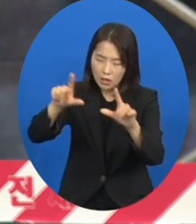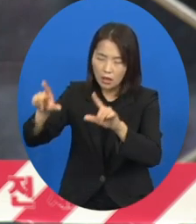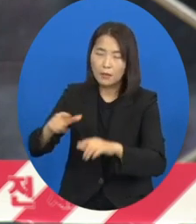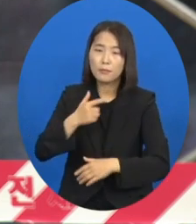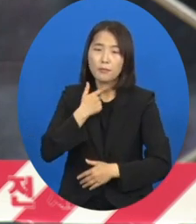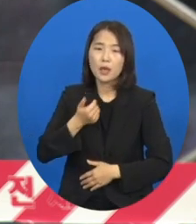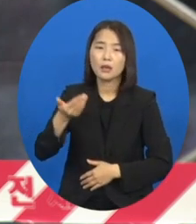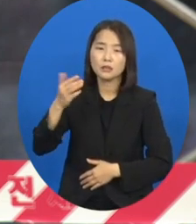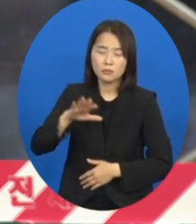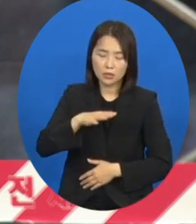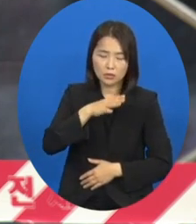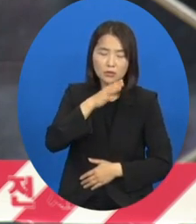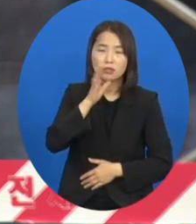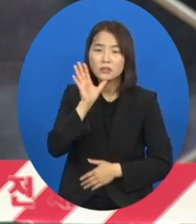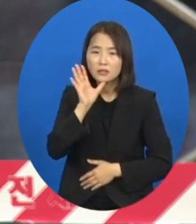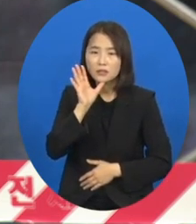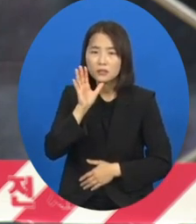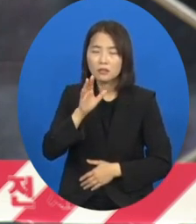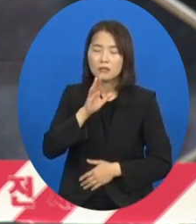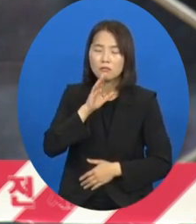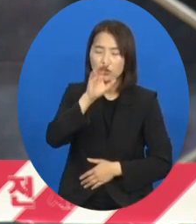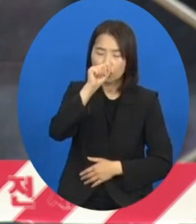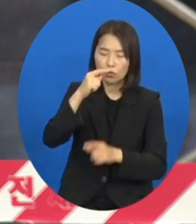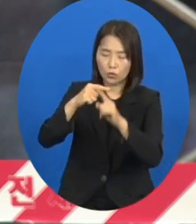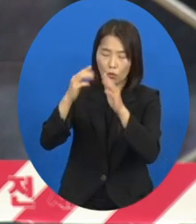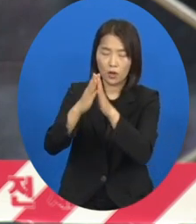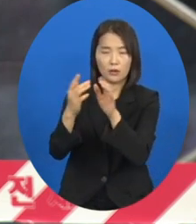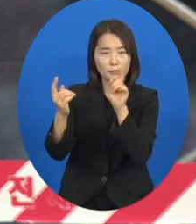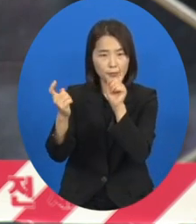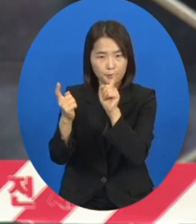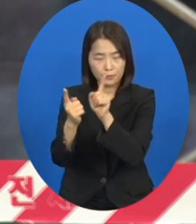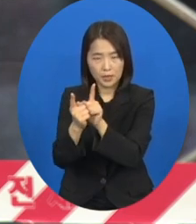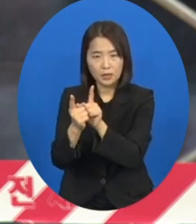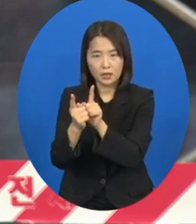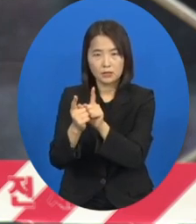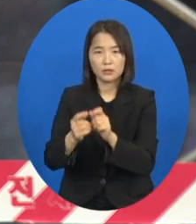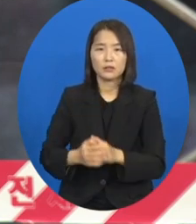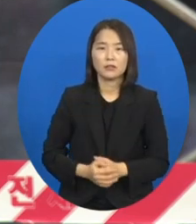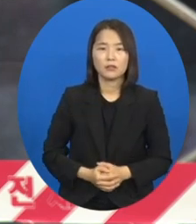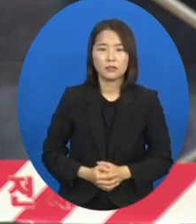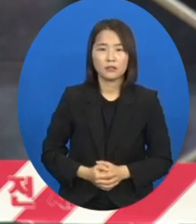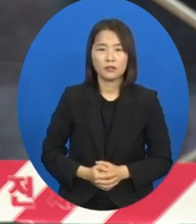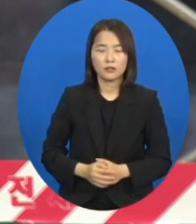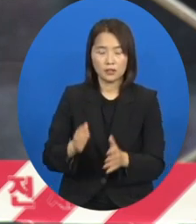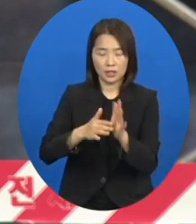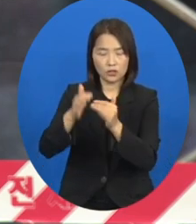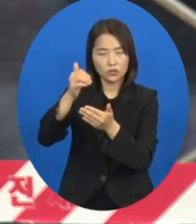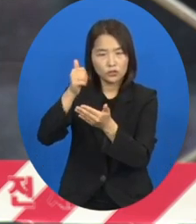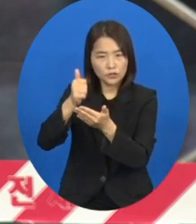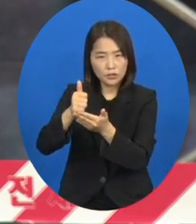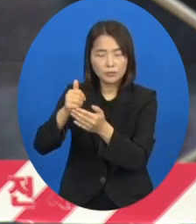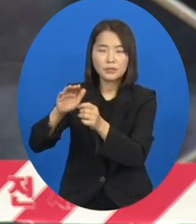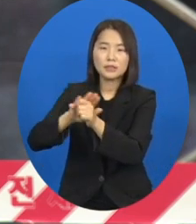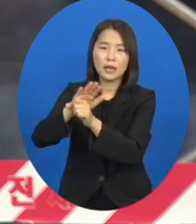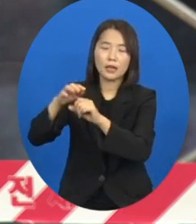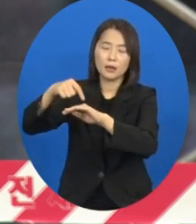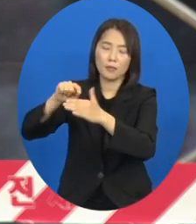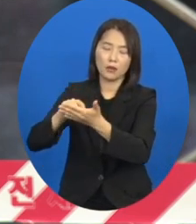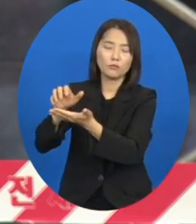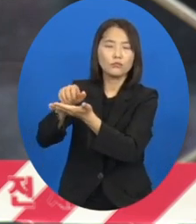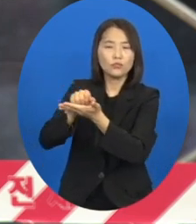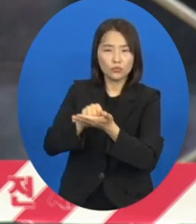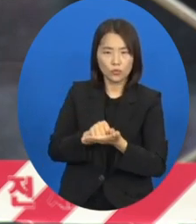노년에 정말 좋은 교회를 만나고 좋은 목자를 만나서 예수님 그분을 사랑하는 마음을 품게